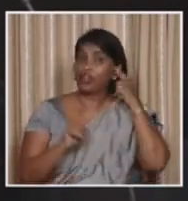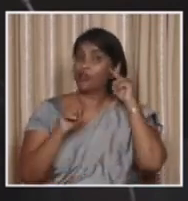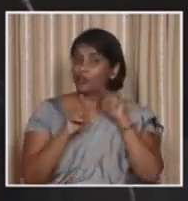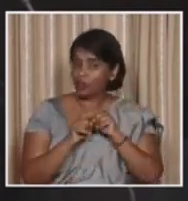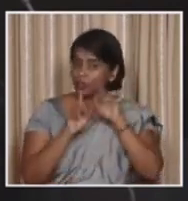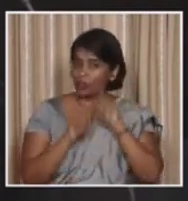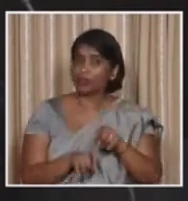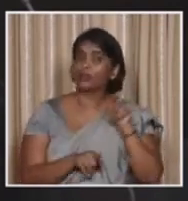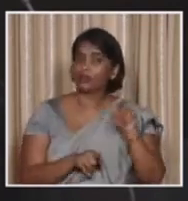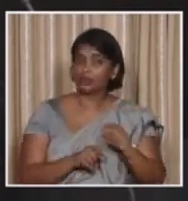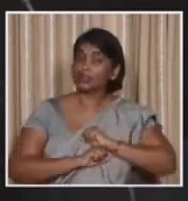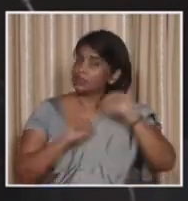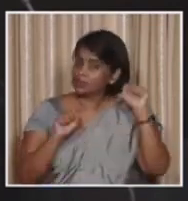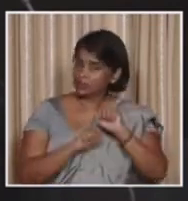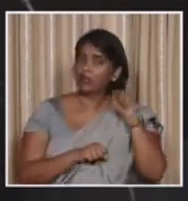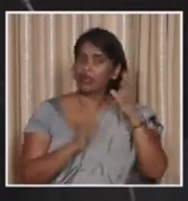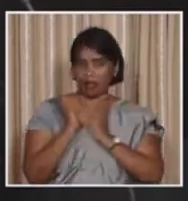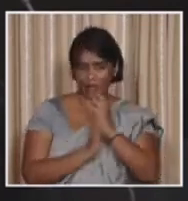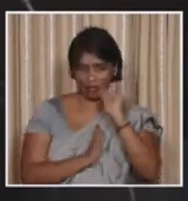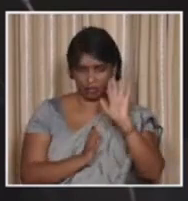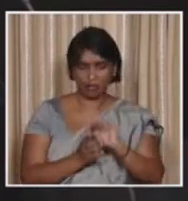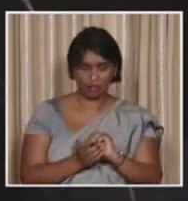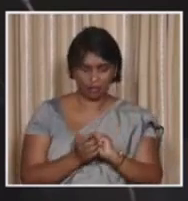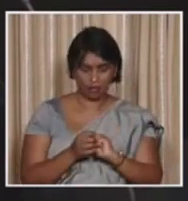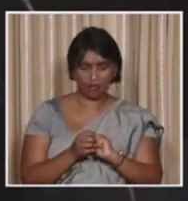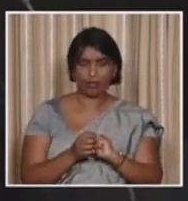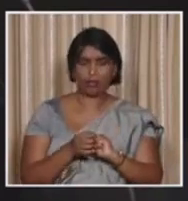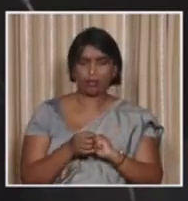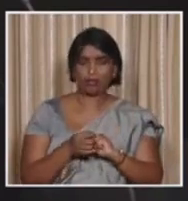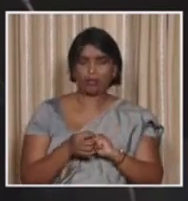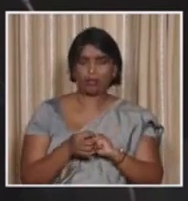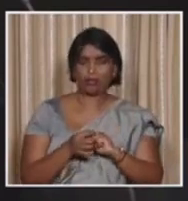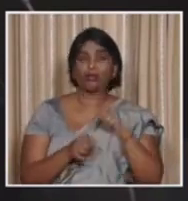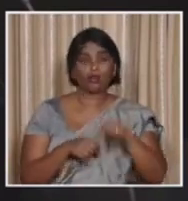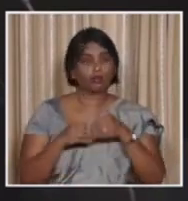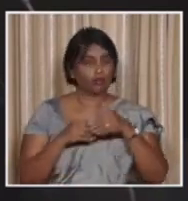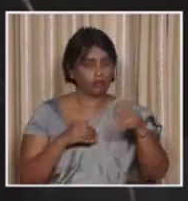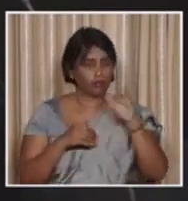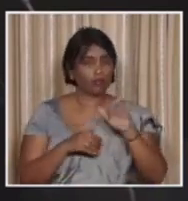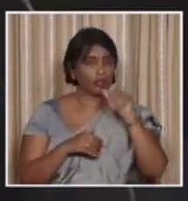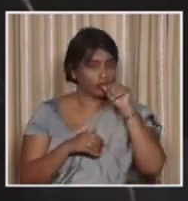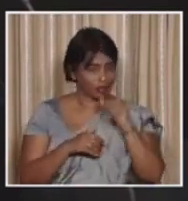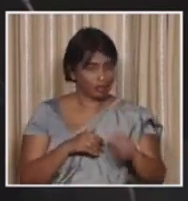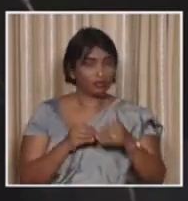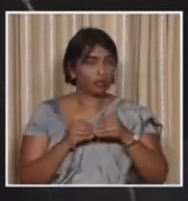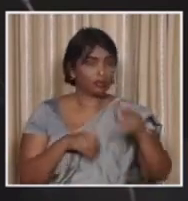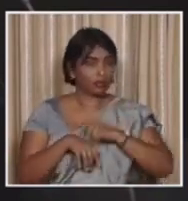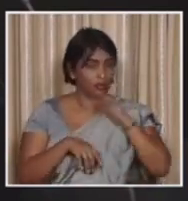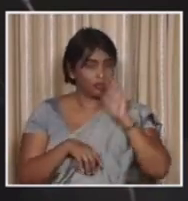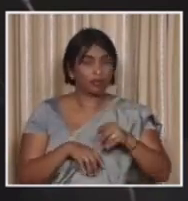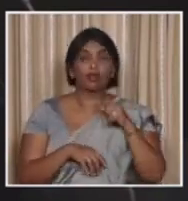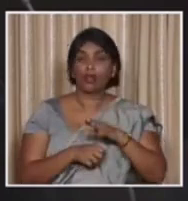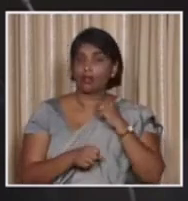වලට එරෙහිව ඔවුන්ට උද්ඝෝෂණ කරන්නත් අයිතියක් තියෙනවා. මිනිත්තු දෙක කාලයක් තියෙනවා. දැන් මේ වෙනකොට සිද්ධ වෙමින් යන්නේ